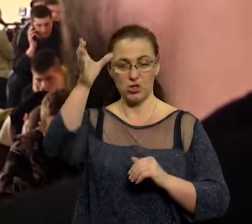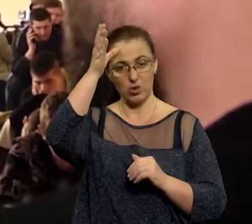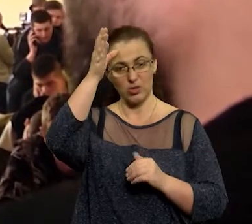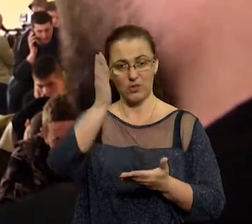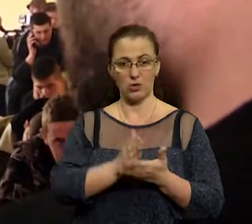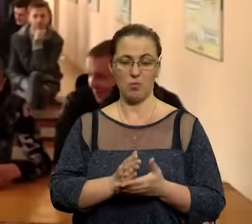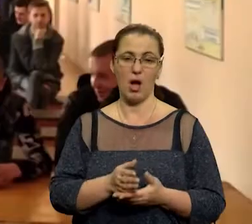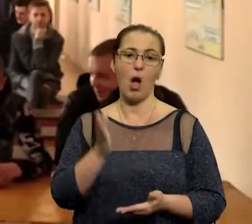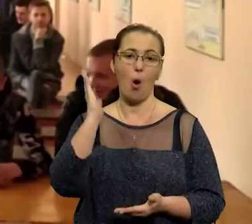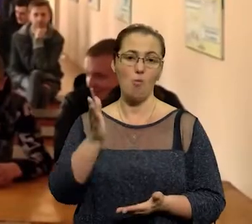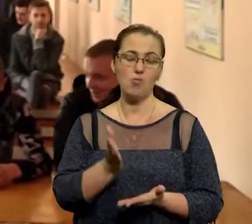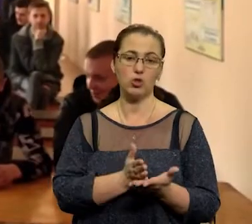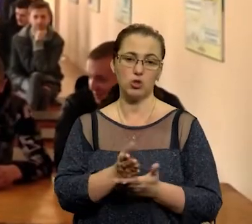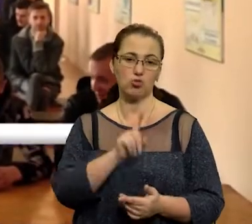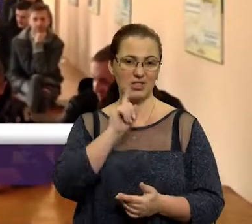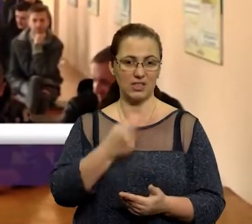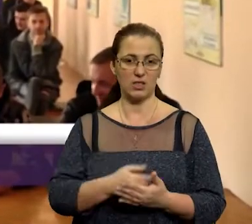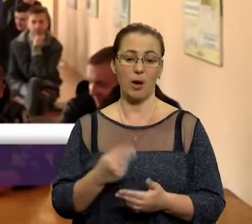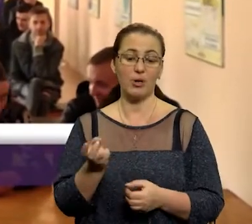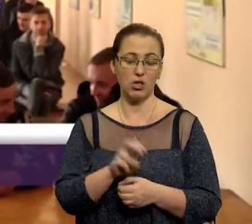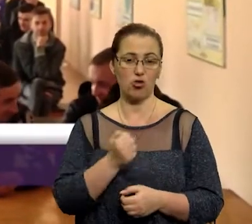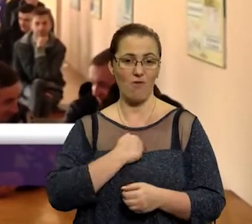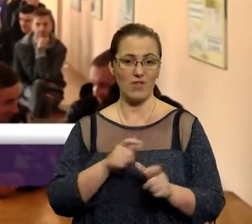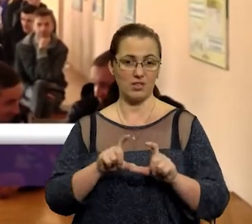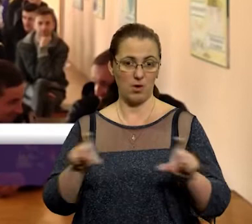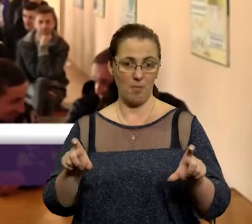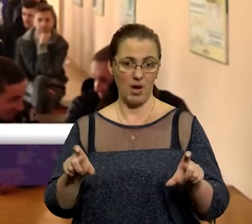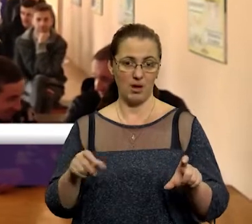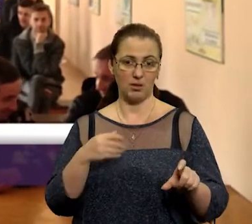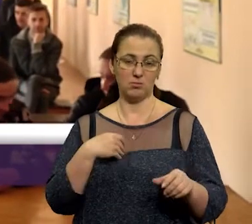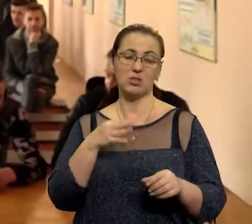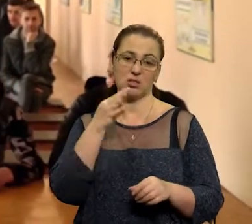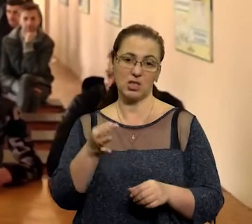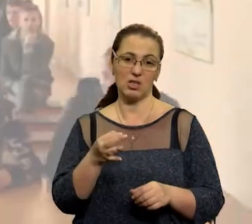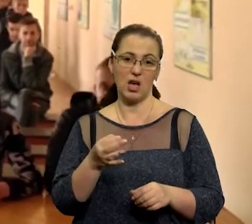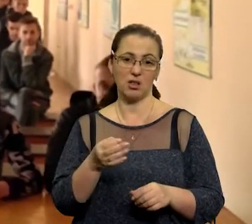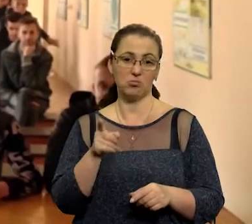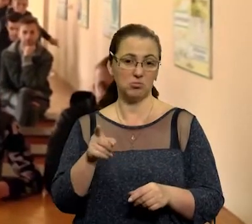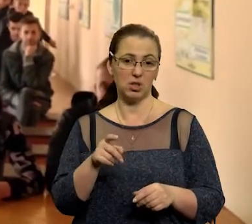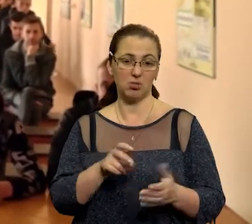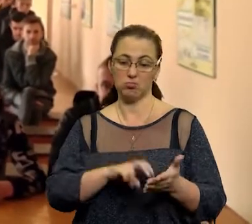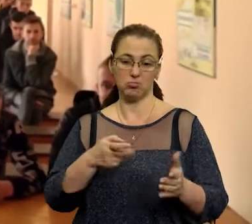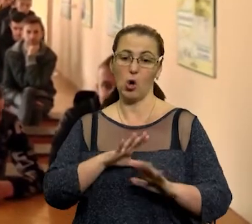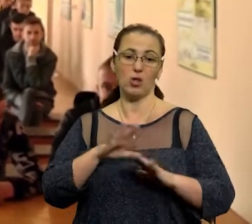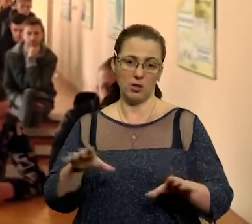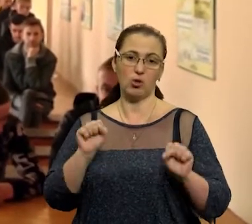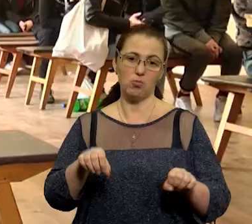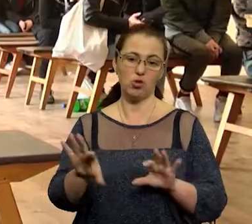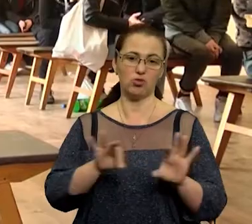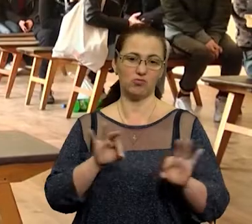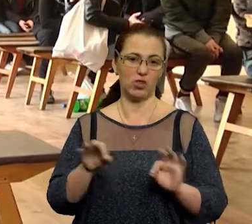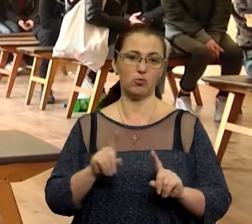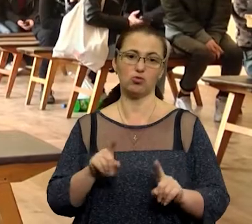інші, лише рік. Я прийшов в військкомат, мені сказали, ти не ухилявся, можеш вибрати. Пропонували різні варіанти, я вибрав повітряні